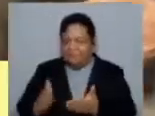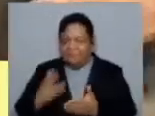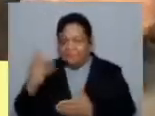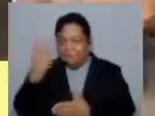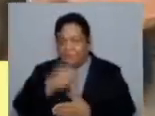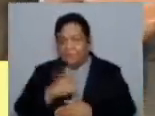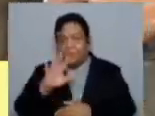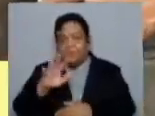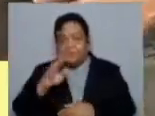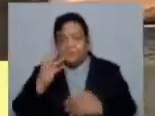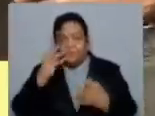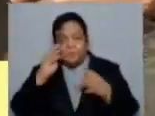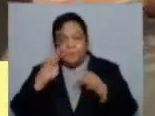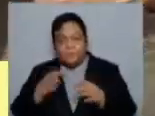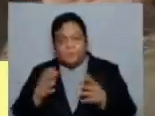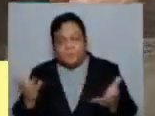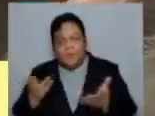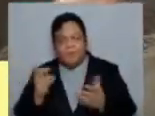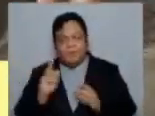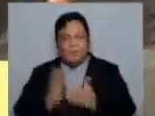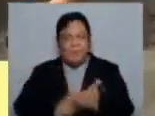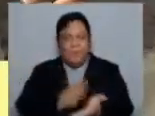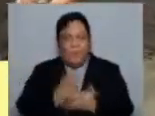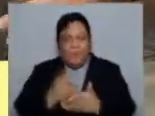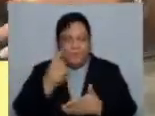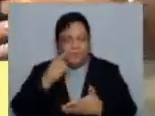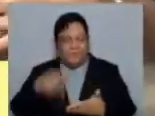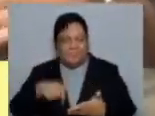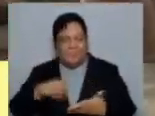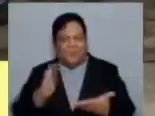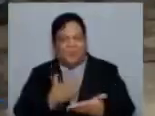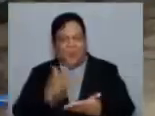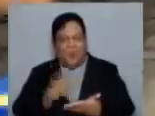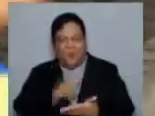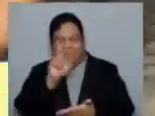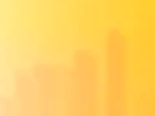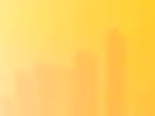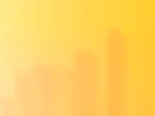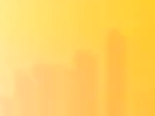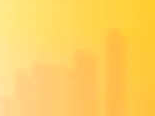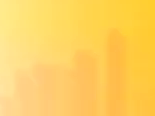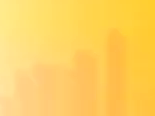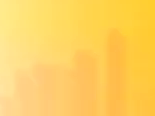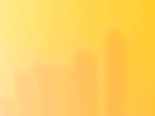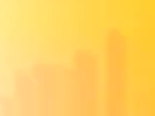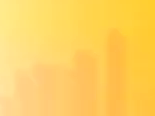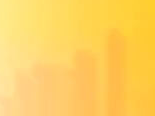saan kami mapapagpad para sa ating song, tanong, sang, libo. Magbabalik po, unang irit na lang kayo.